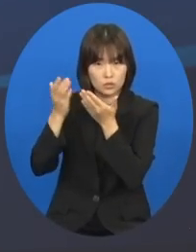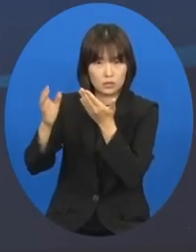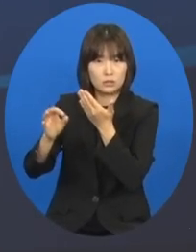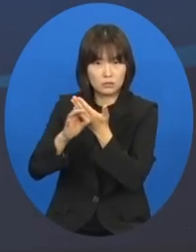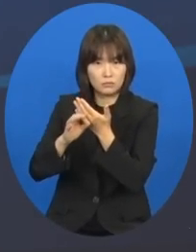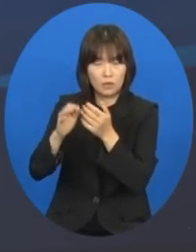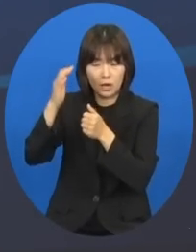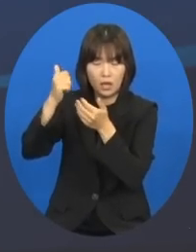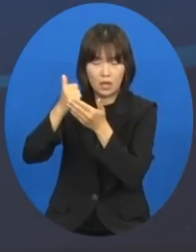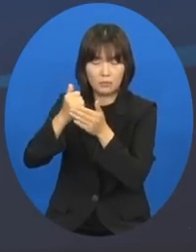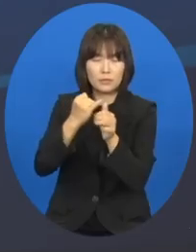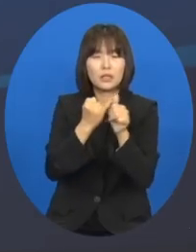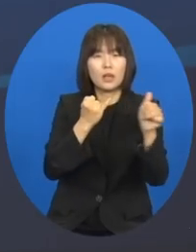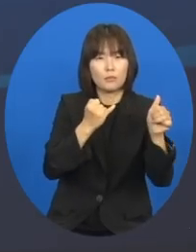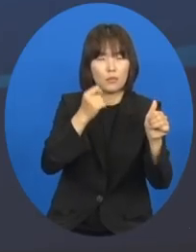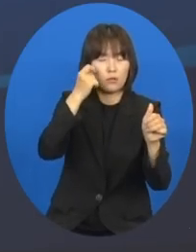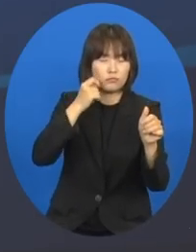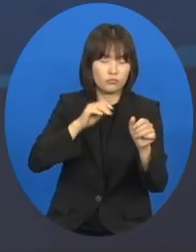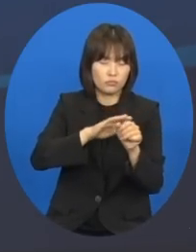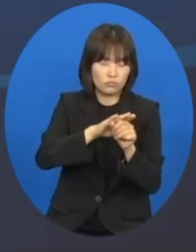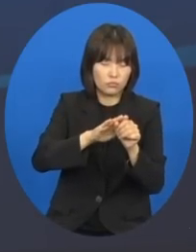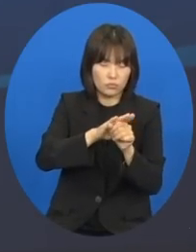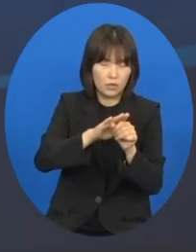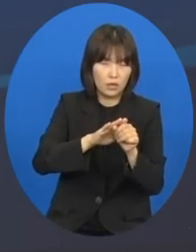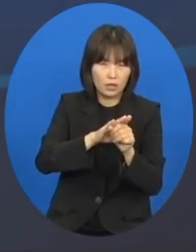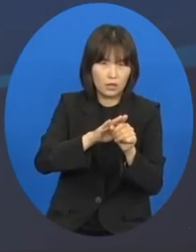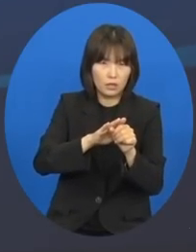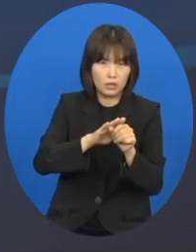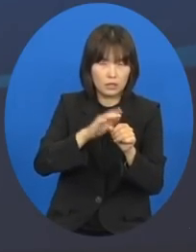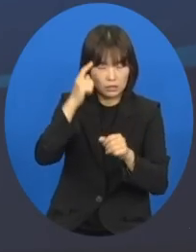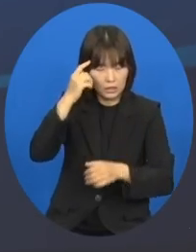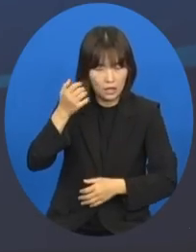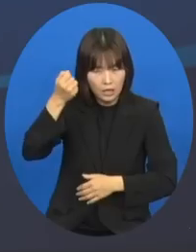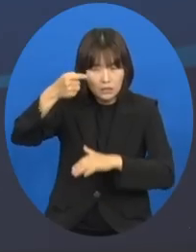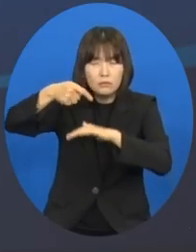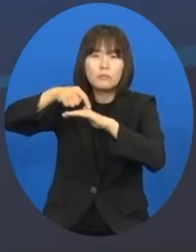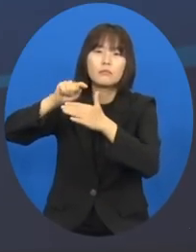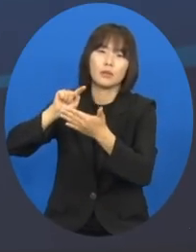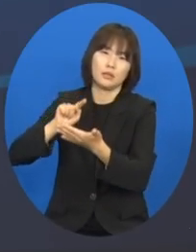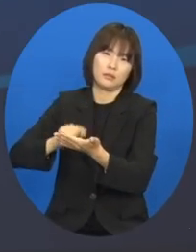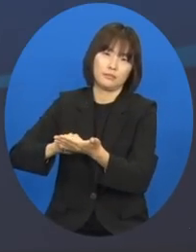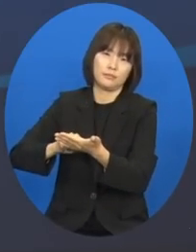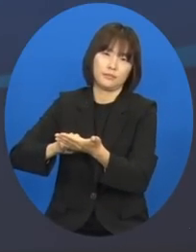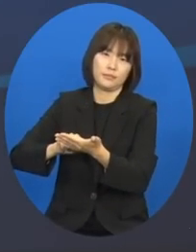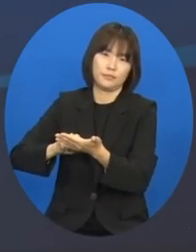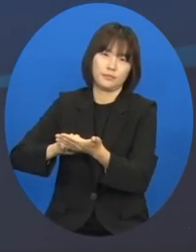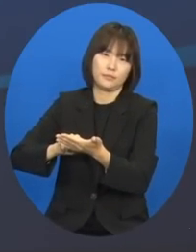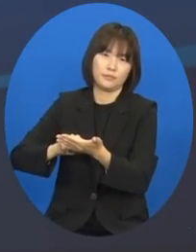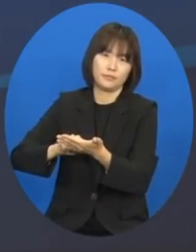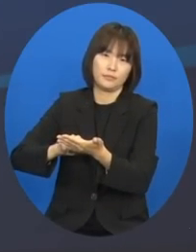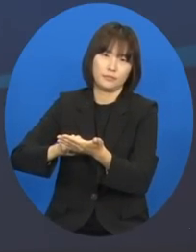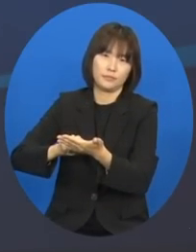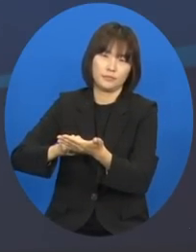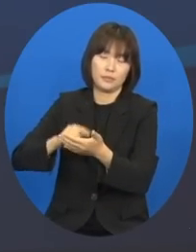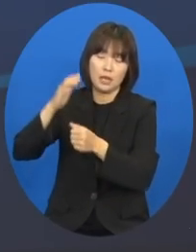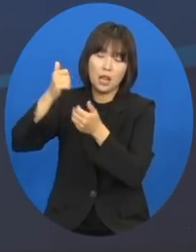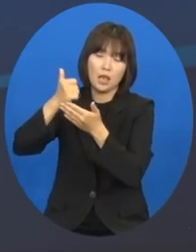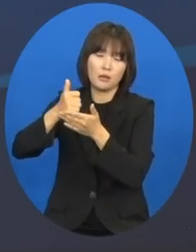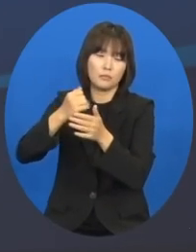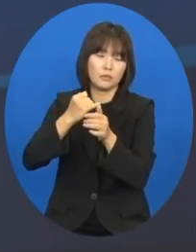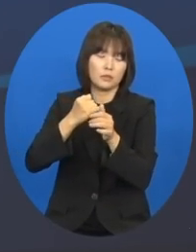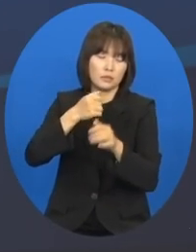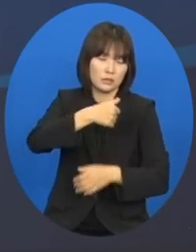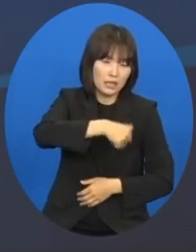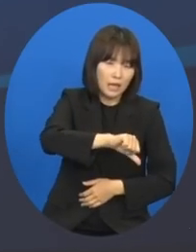그 아들을 불쌍히 여기시는 마음 그 아들을 불쌍히 여기시는 마음 다 그 아들을 사랑한다 내가 그